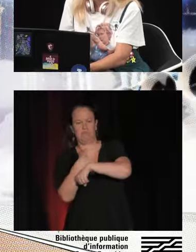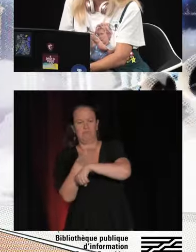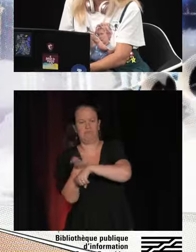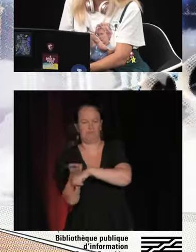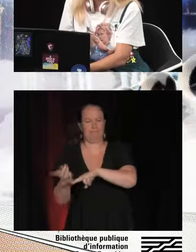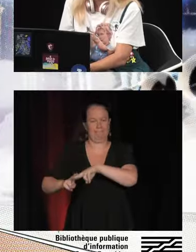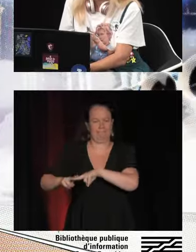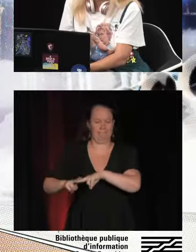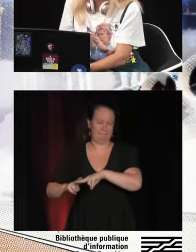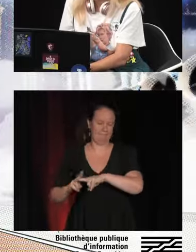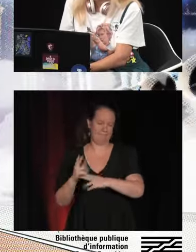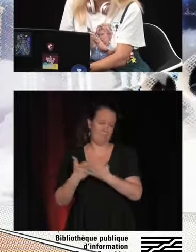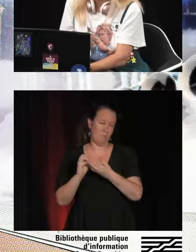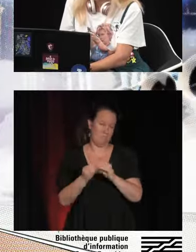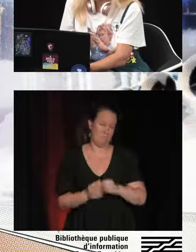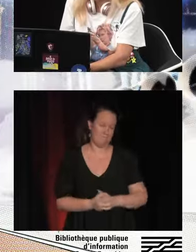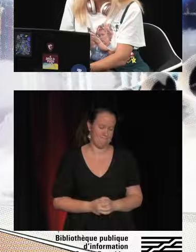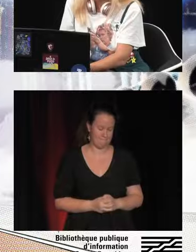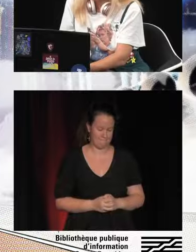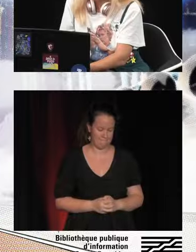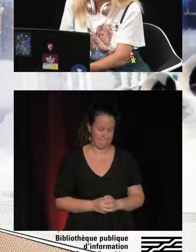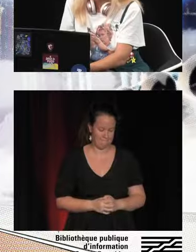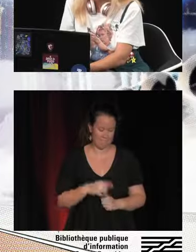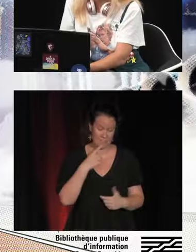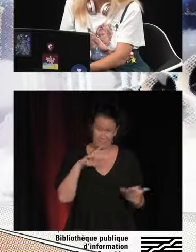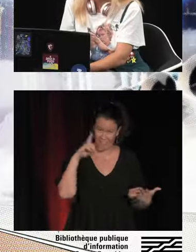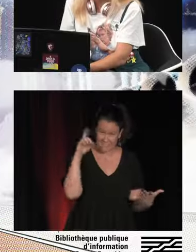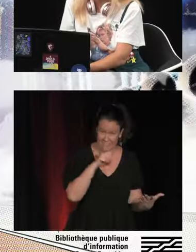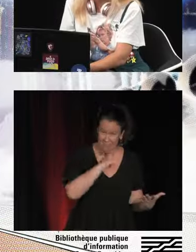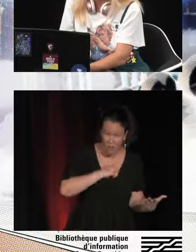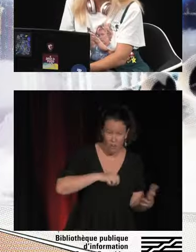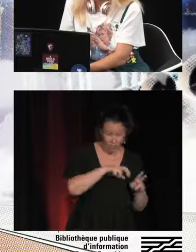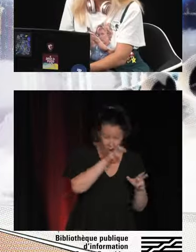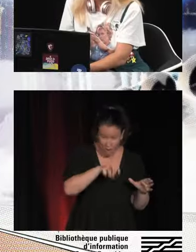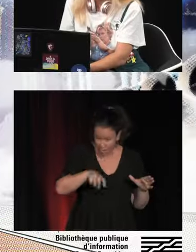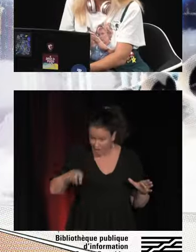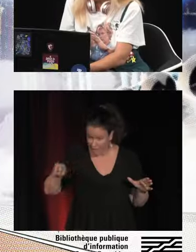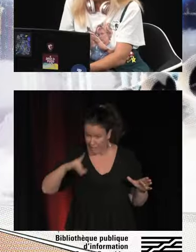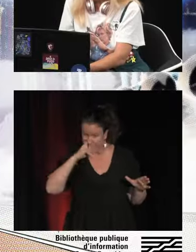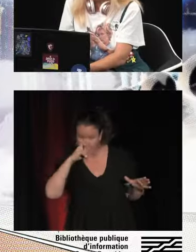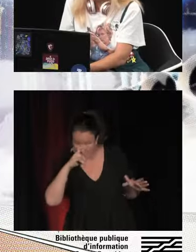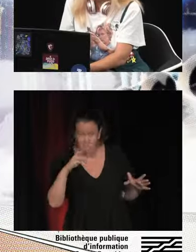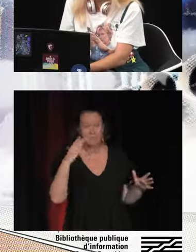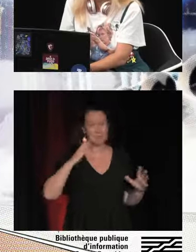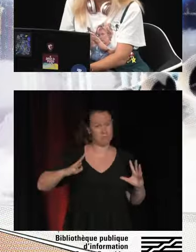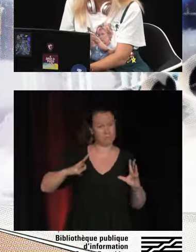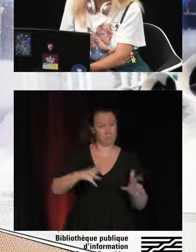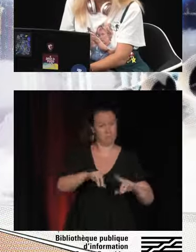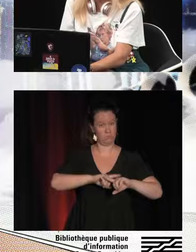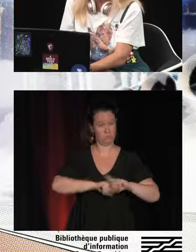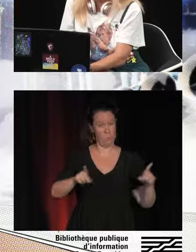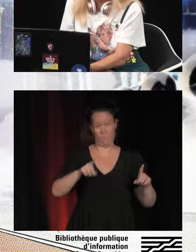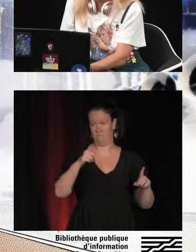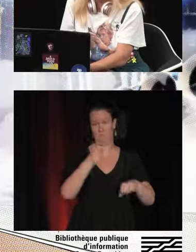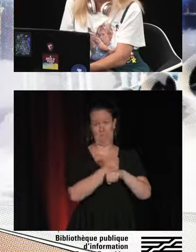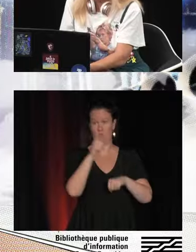charger de vous. C'est cruel à ce point-là. Comme si c'était pas assez difficile, comme s'il n'y avait pas assez d'obstacles. Si vous ne courez pas non-stop, vous êtes